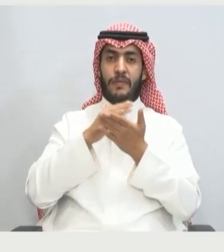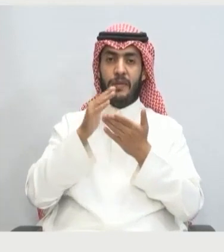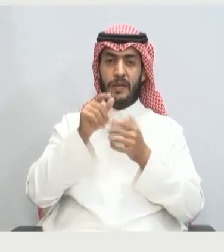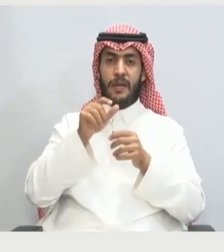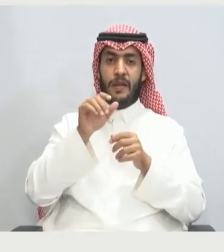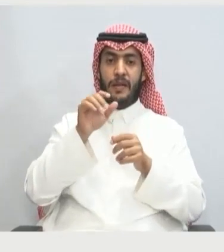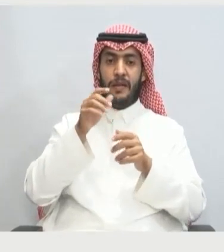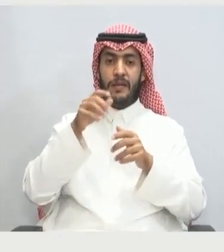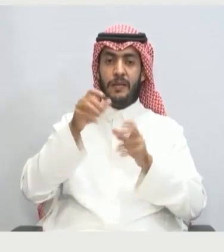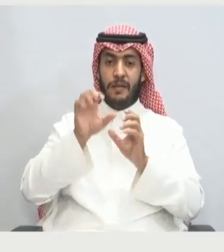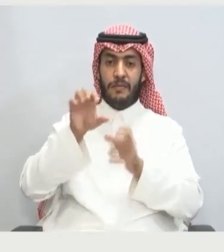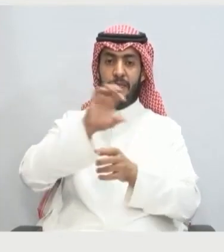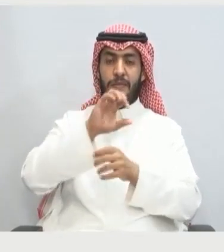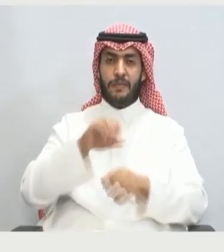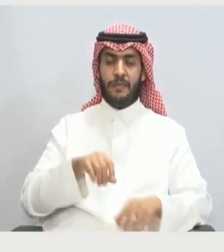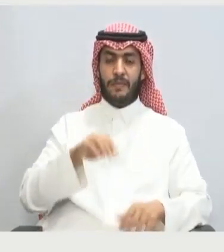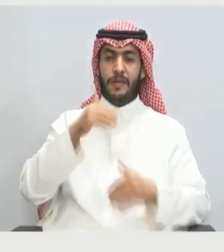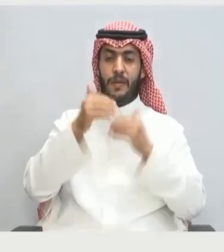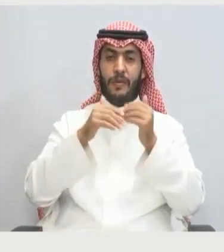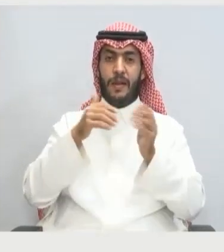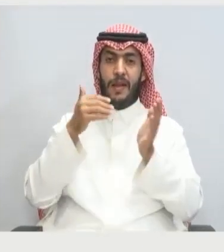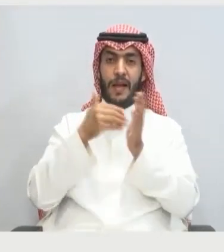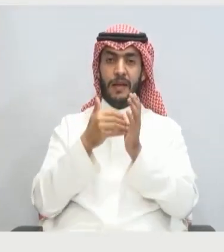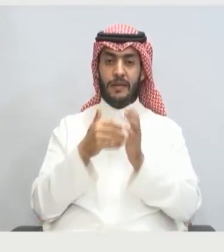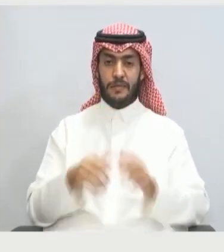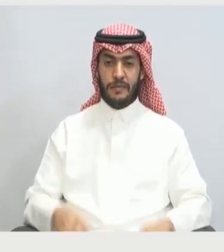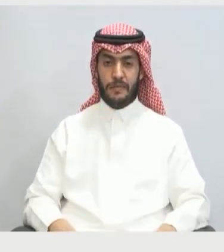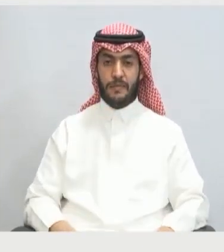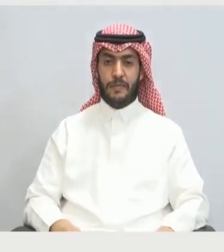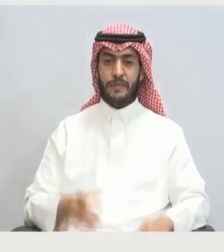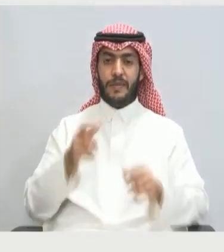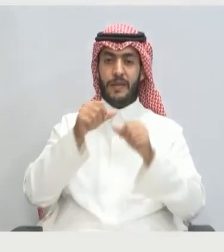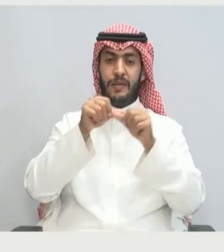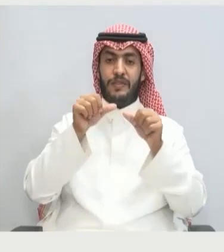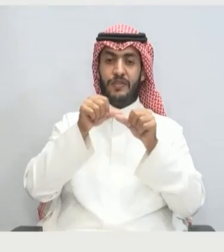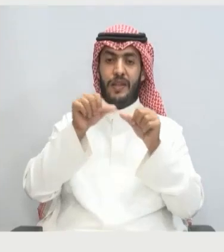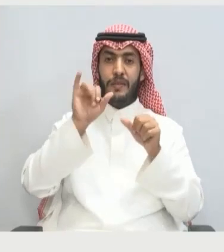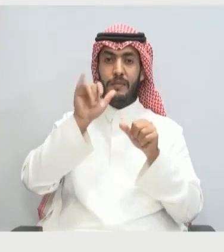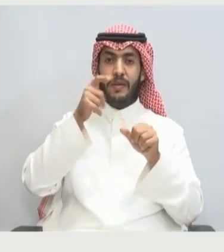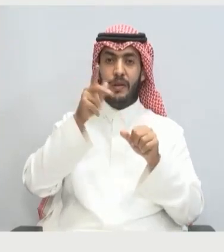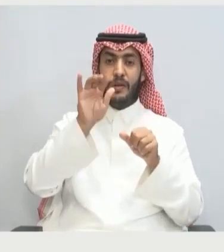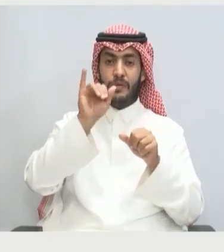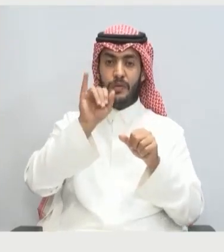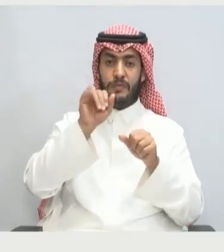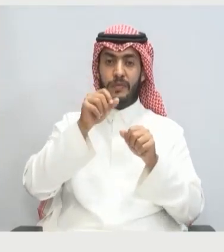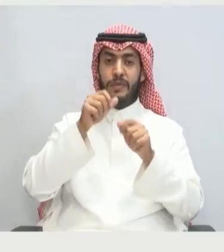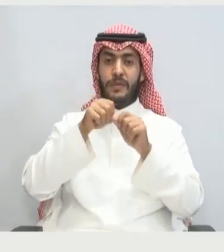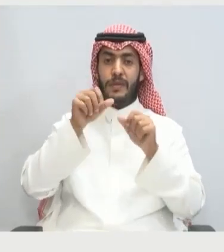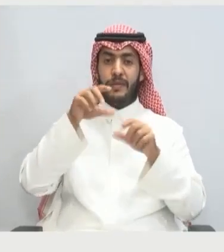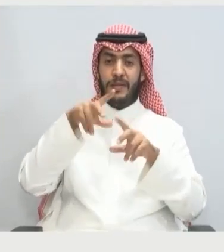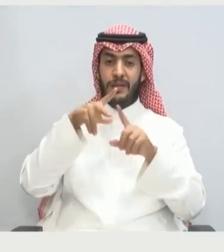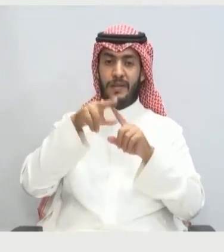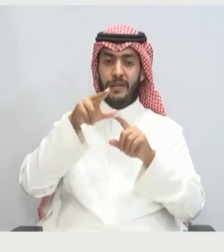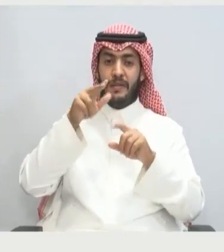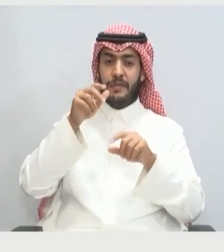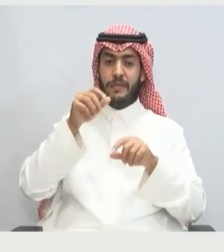في المغسله الخطوه الاخيره ستاخذ شريط من المغنيسيوم طوله 1 سم باستعمال الملقط في الانبوب